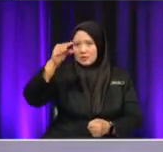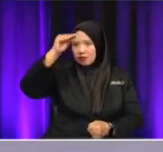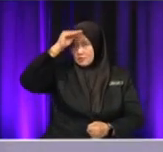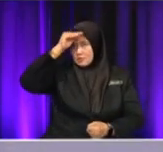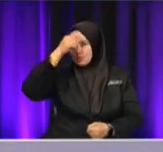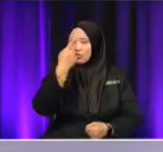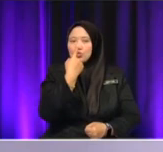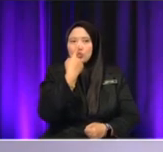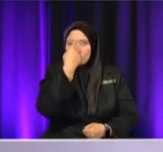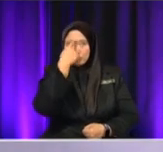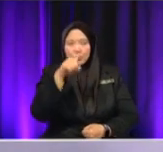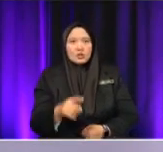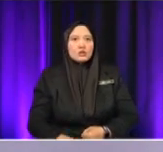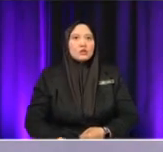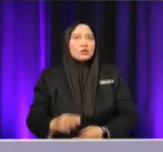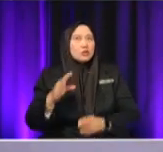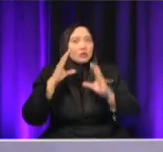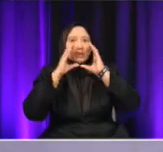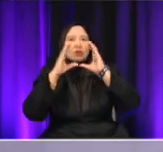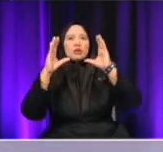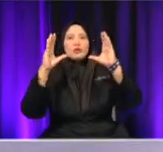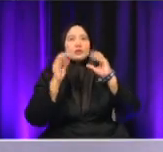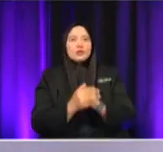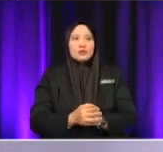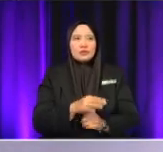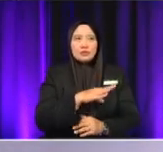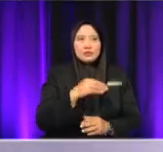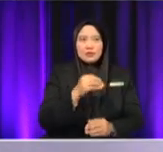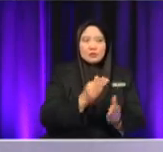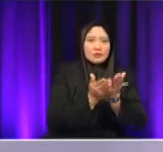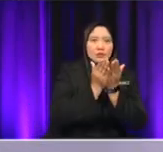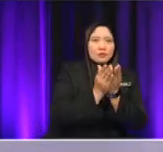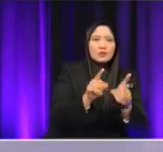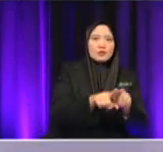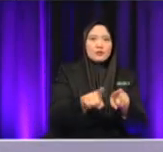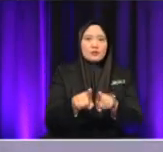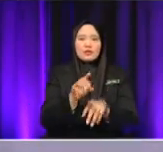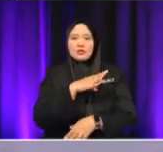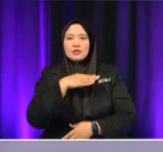itu dapat doa bersama dan kemudian dapat baca Quran bersama